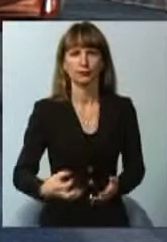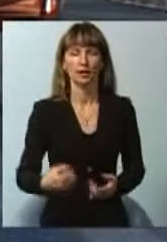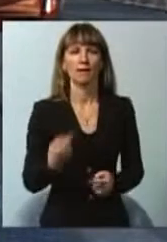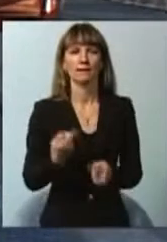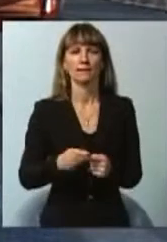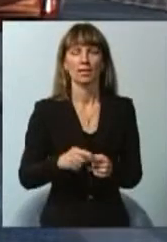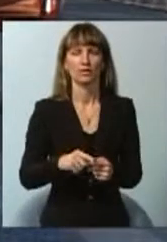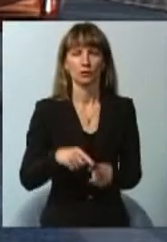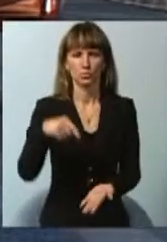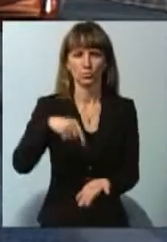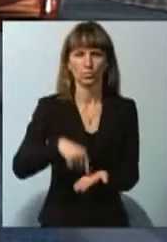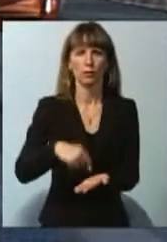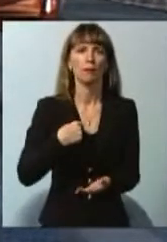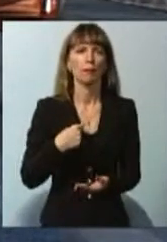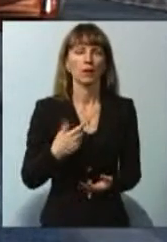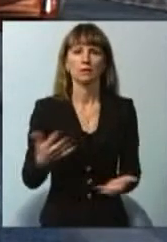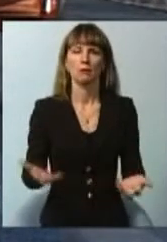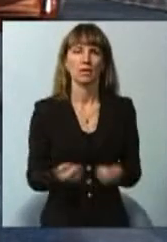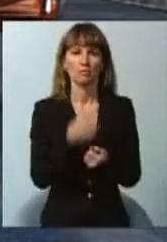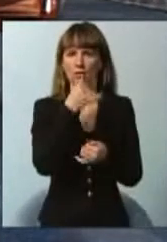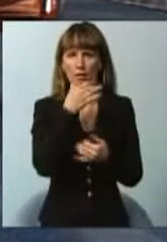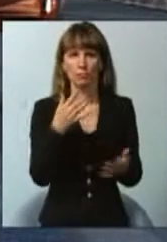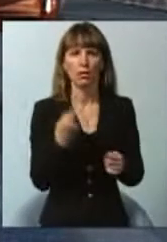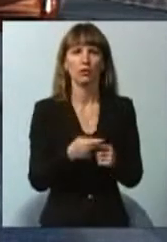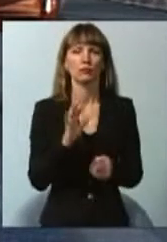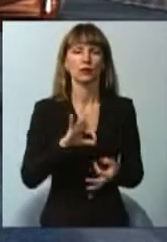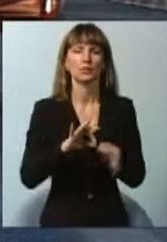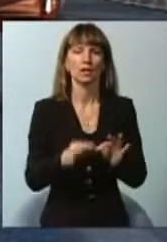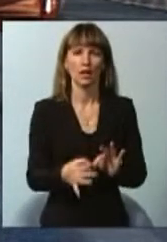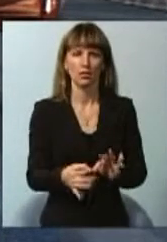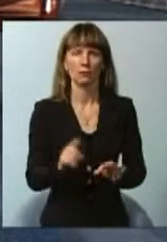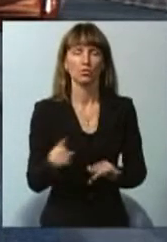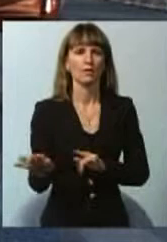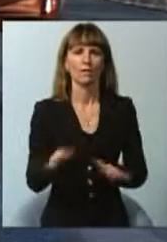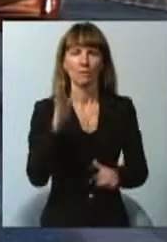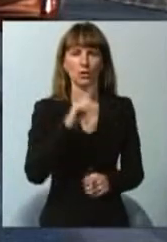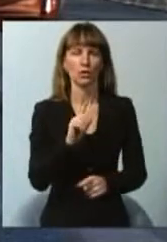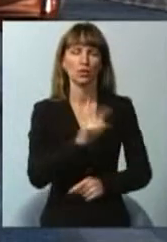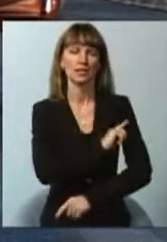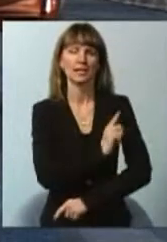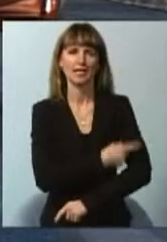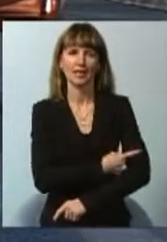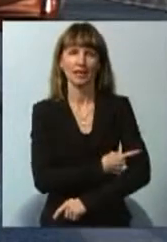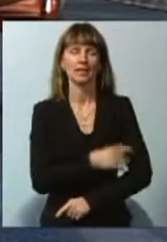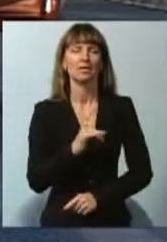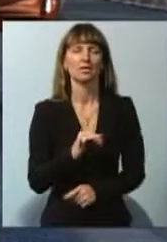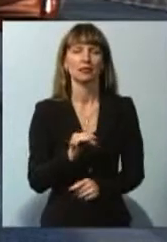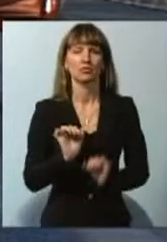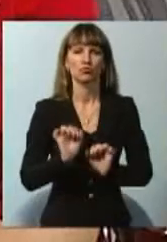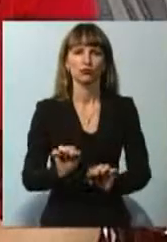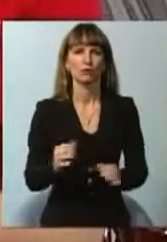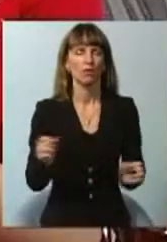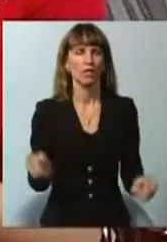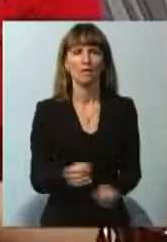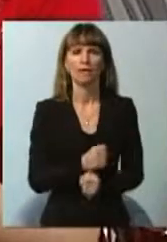саму точку, ми вже ніяк не врятуємося, бо це буде дуже складно, тому що рух води там дуже-дуже сильний і берегтися просто